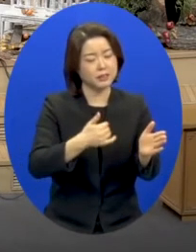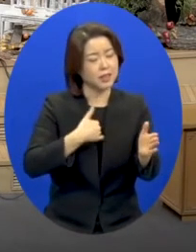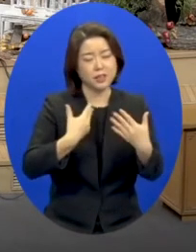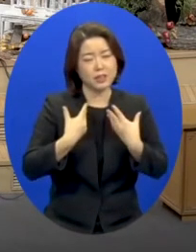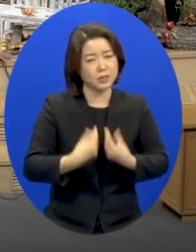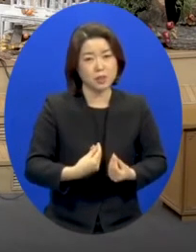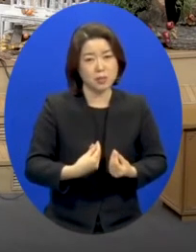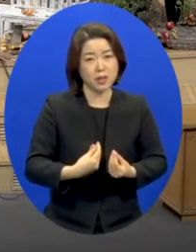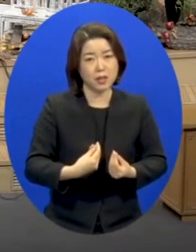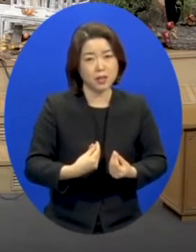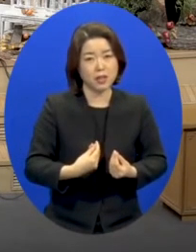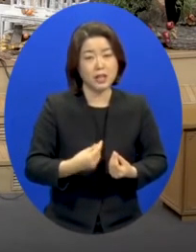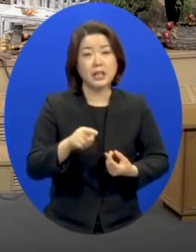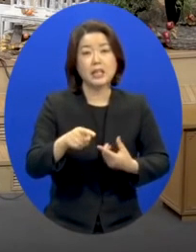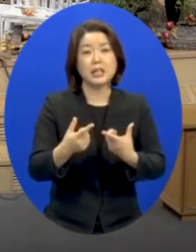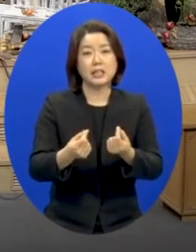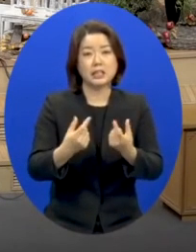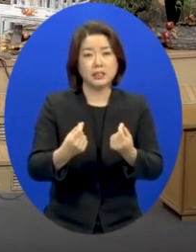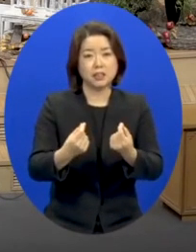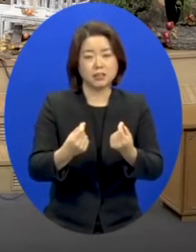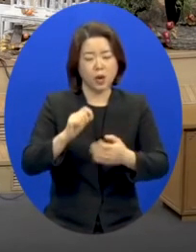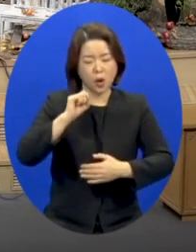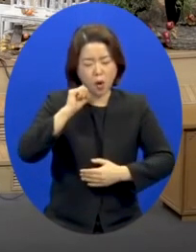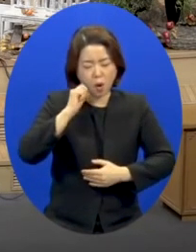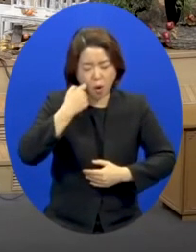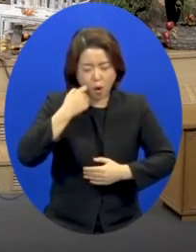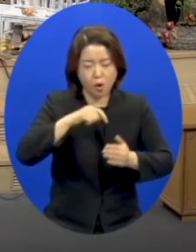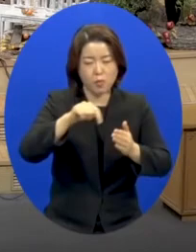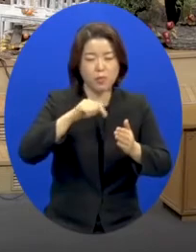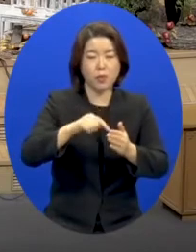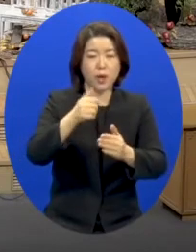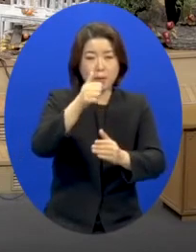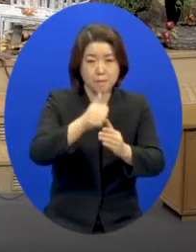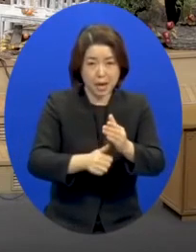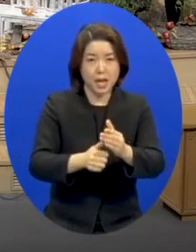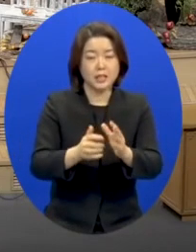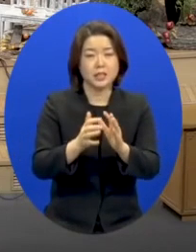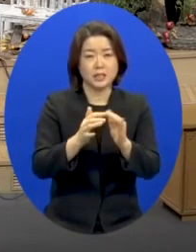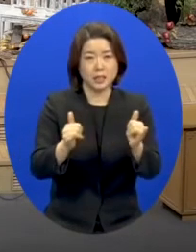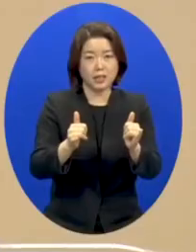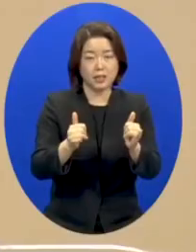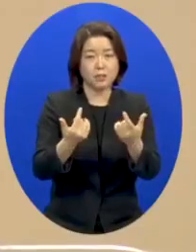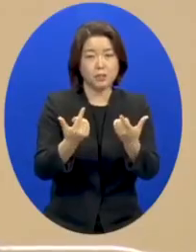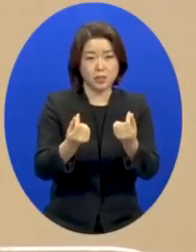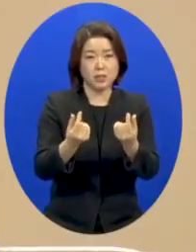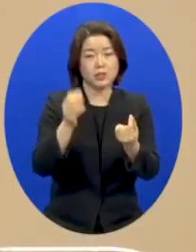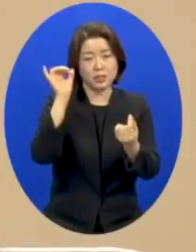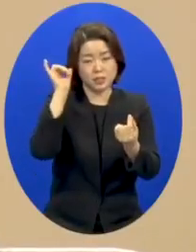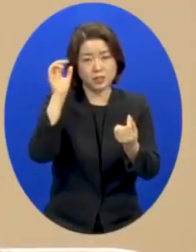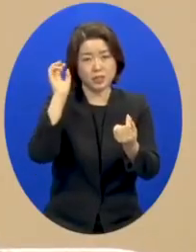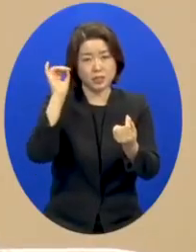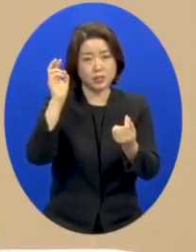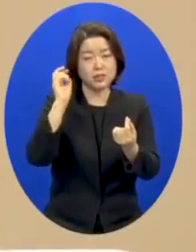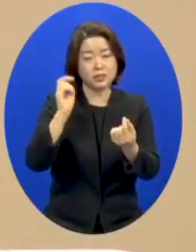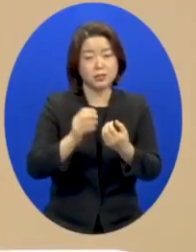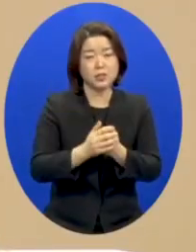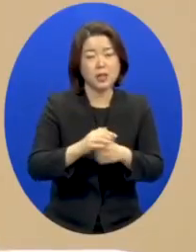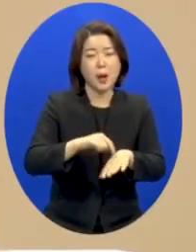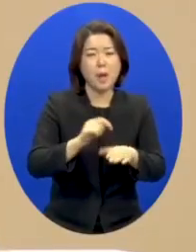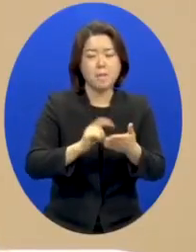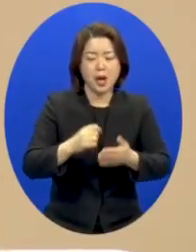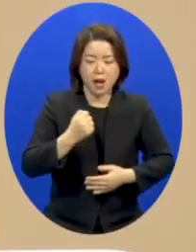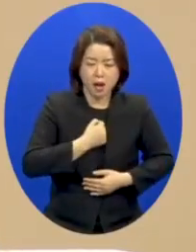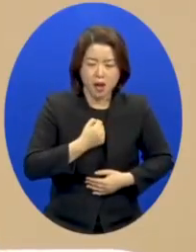절망인가 봐 그런 수렁에 빠진 것 같은 느낌이신 분도 있으실 겁니다. 마음이 원통하고